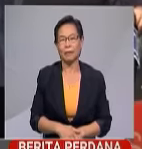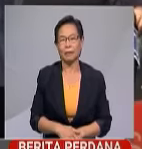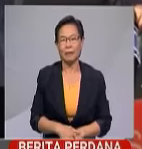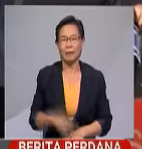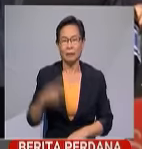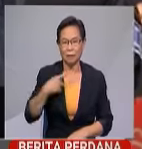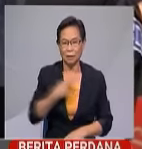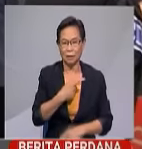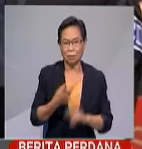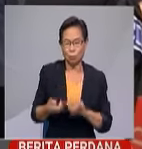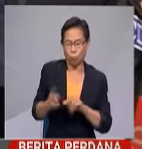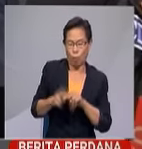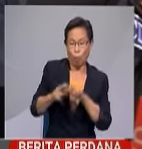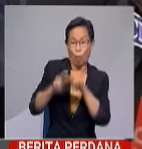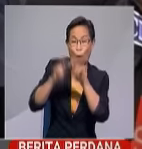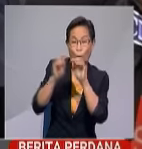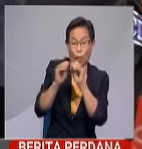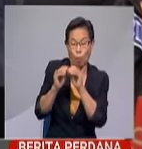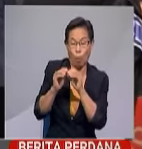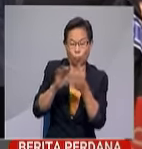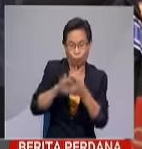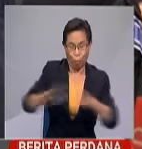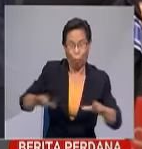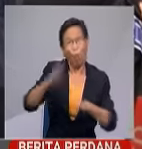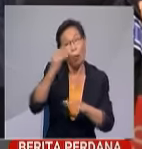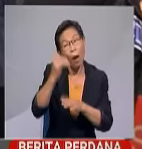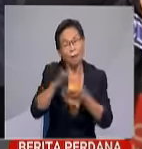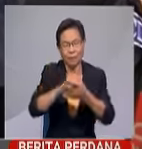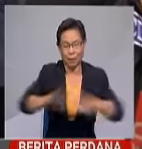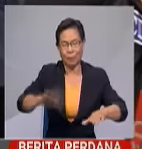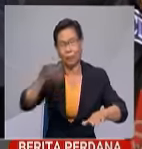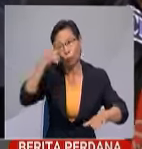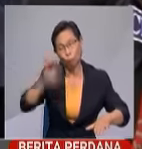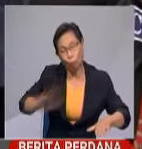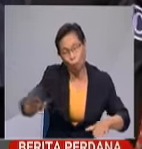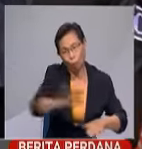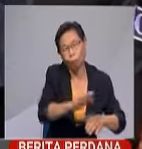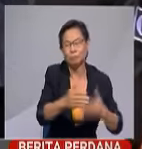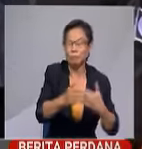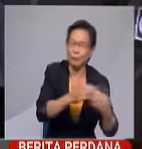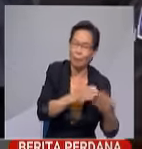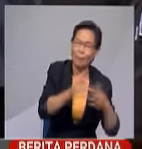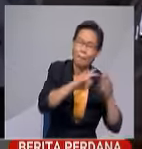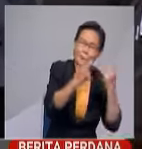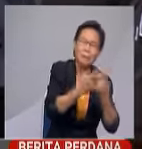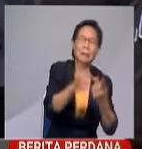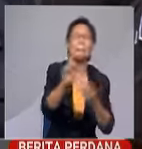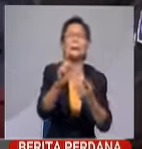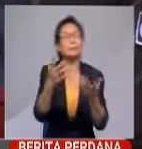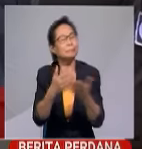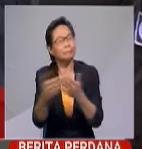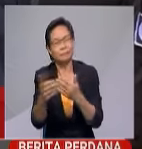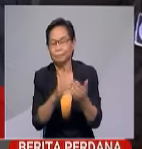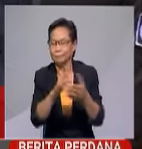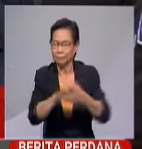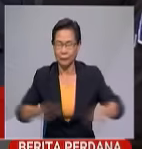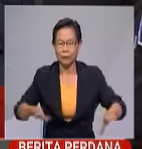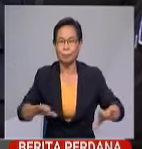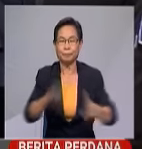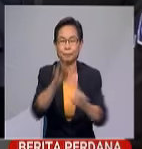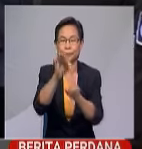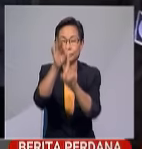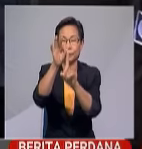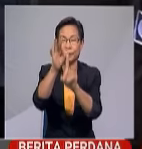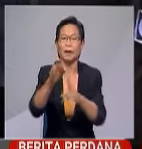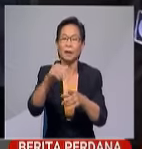Mana kita pertingkatkan keselamatan demi keselamatan keseluruhan, tak kira parti mana. Okay. Penugasan ini lagi